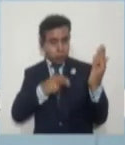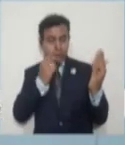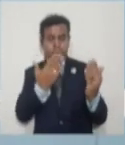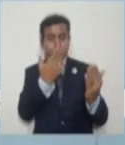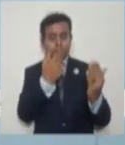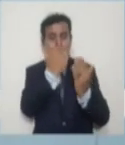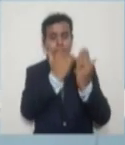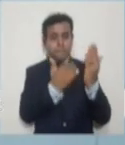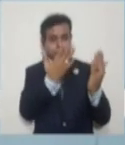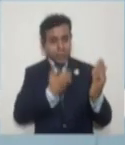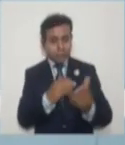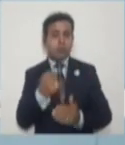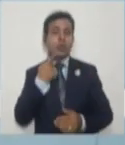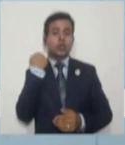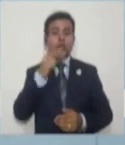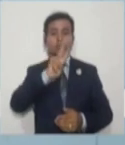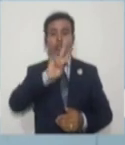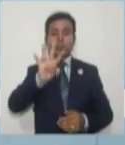গত 24 ঘন্টায়